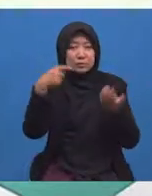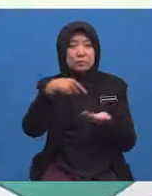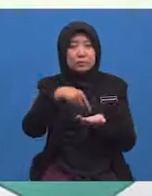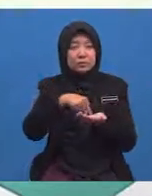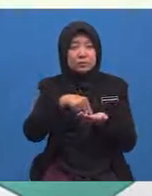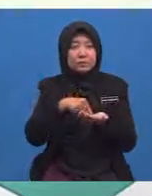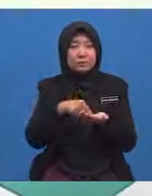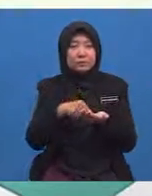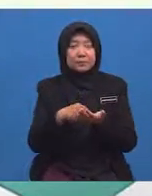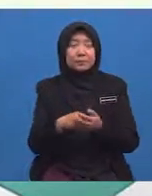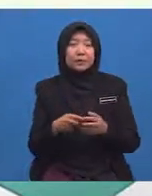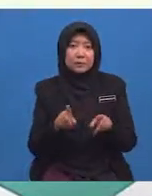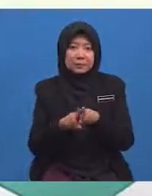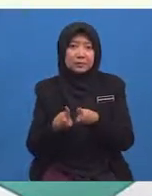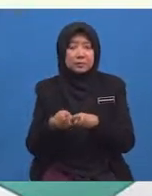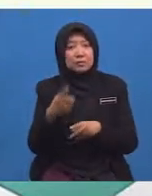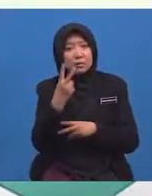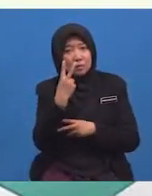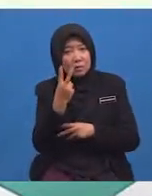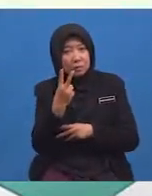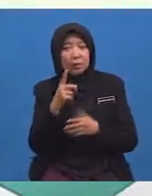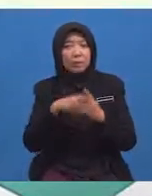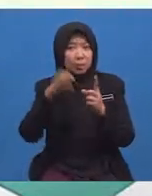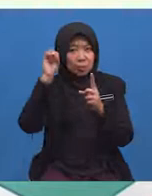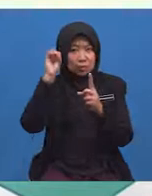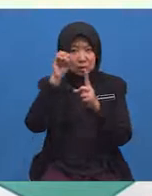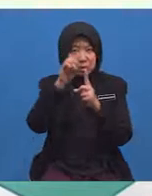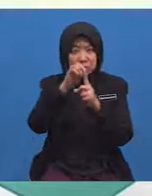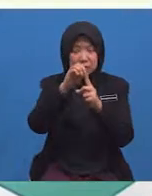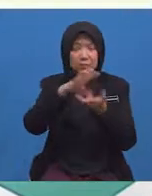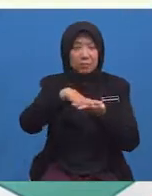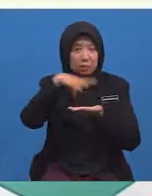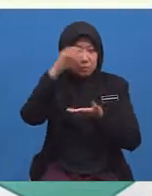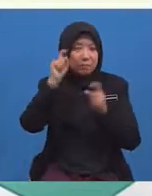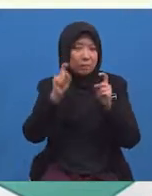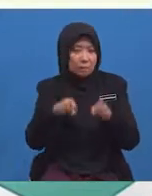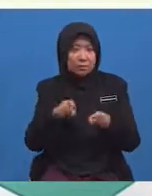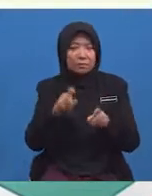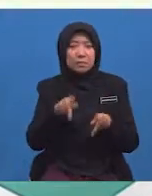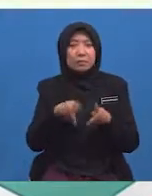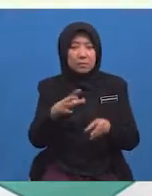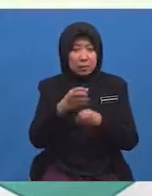kita sama-sama melihat apakah objektif yang harus dicapai oleh setiap pelajar.